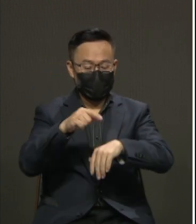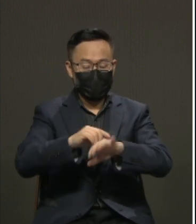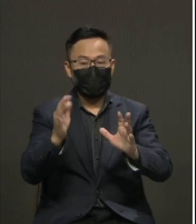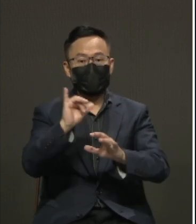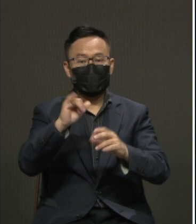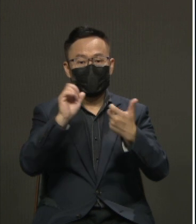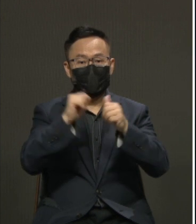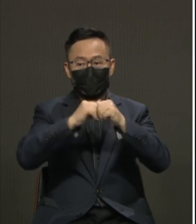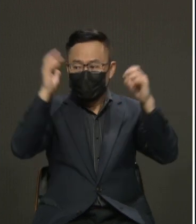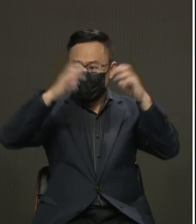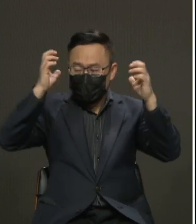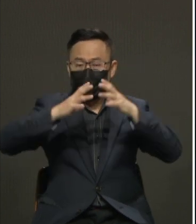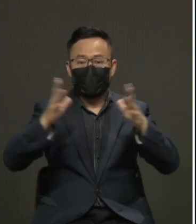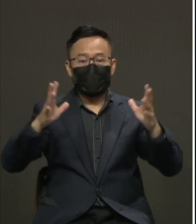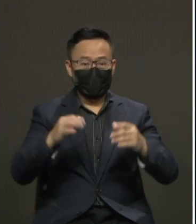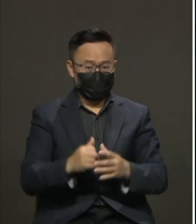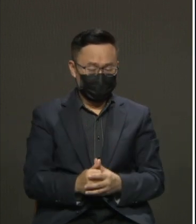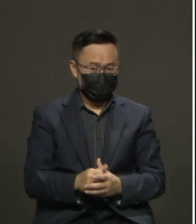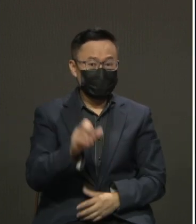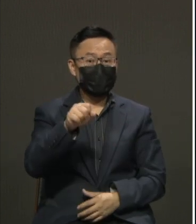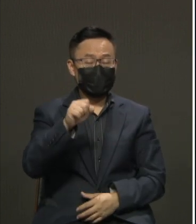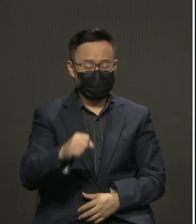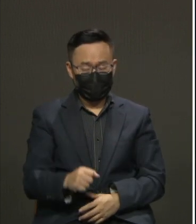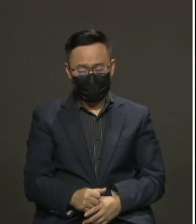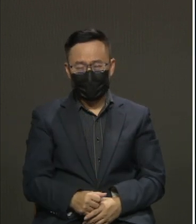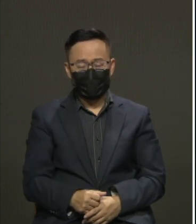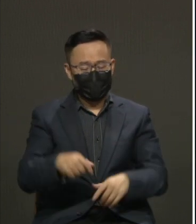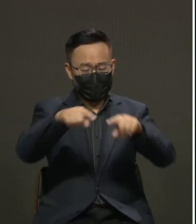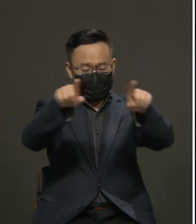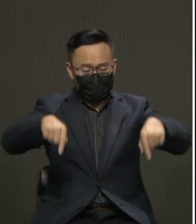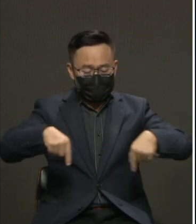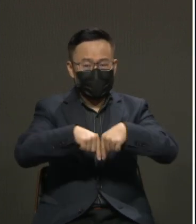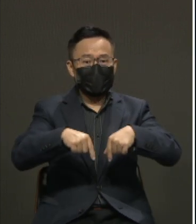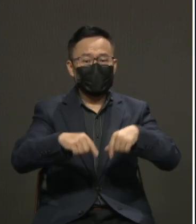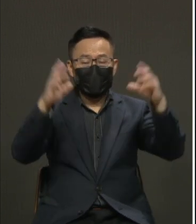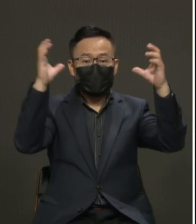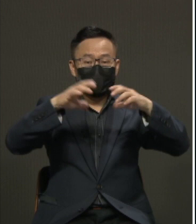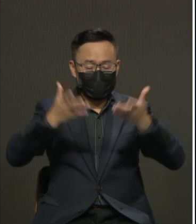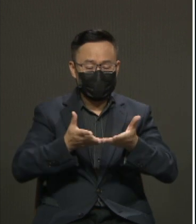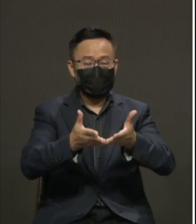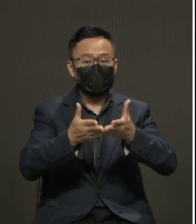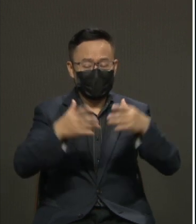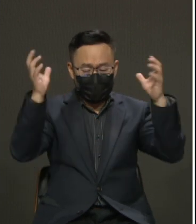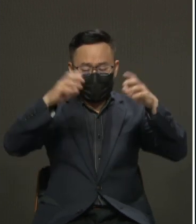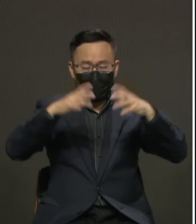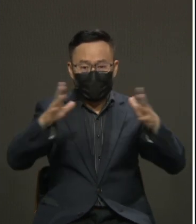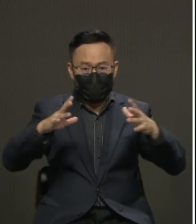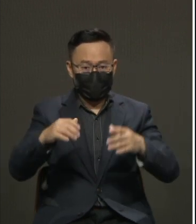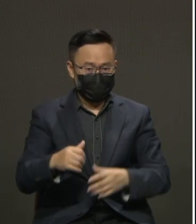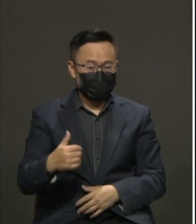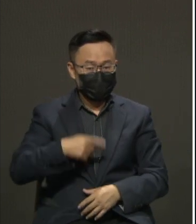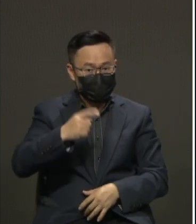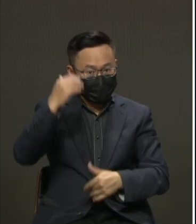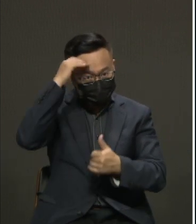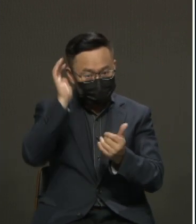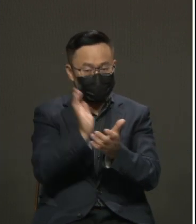ากที่หลายๆคนเห็นภาพปลาหมอปลาช่อนอะไรหลุด มีขึ้นมา แหละเล่นในบ้านเกมนั้นจริงๆแล้วช่วงต้นเกมโพลิสเทโรนัดนั้นก็เล่นได้ดีมากๆคือถ้าเ